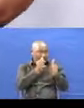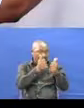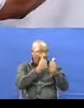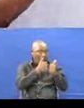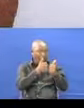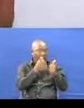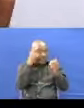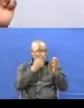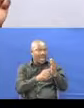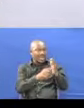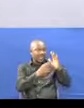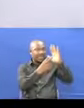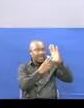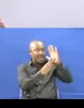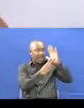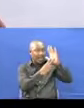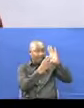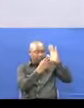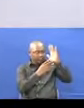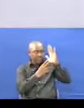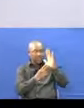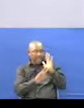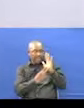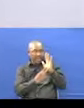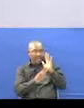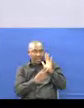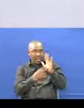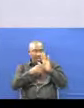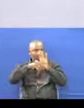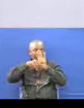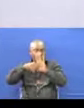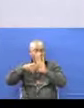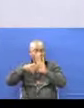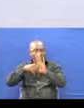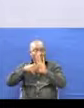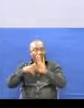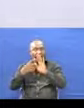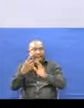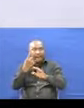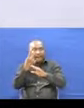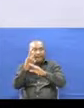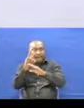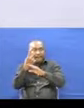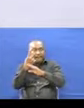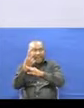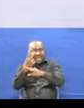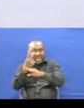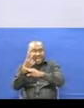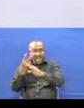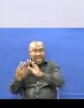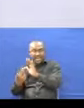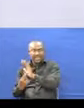inabidi tuchukue shamba zima ambalo ni saba ya saba. Tuondoe sehemu hii